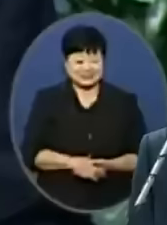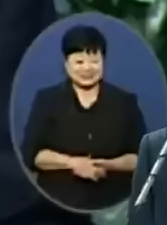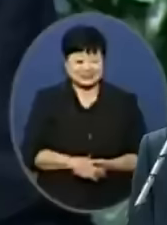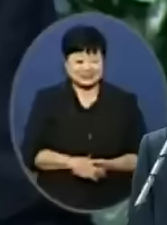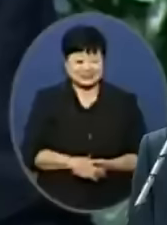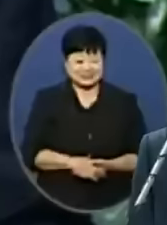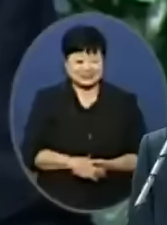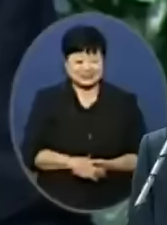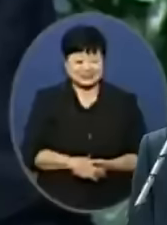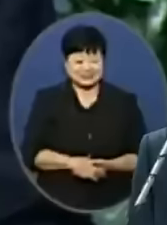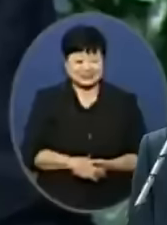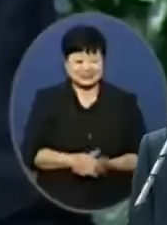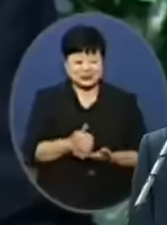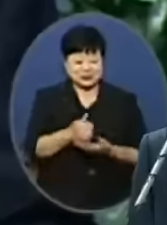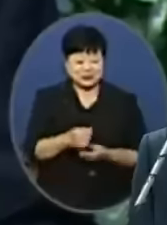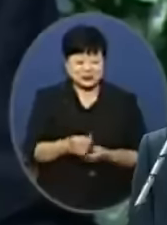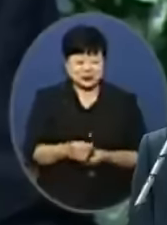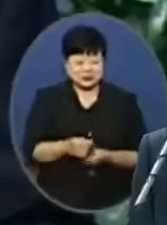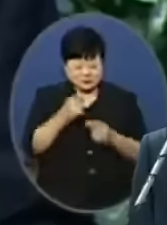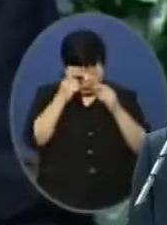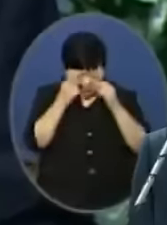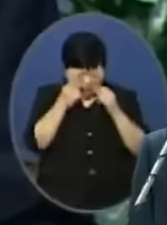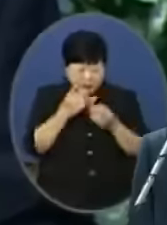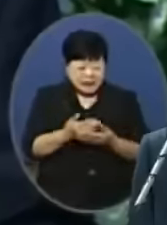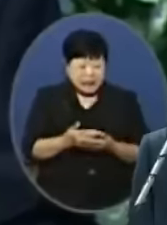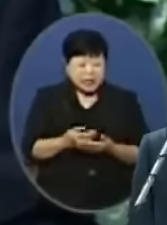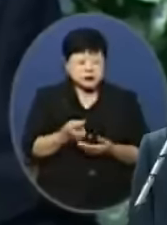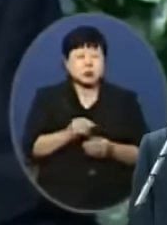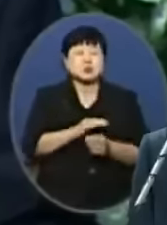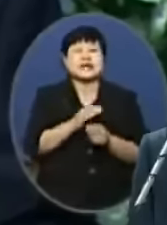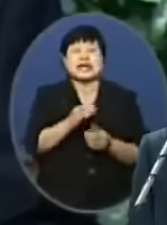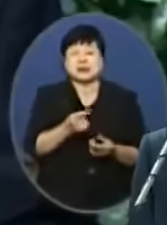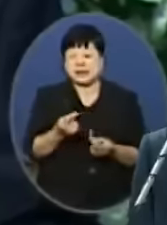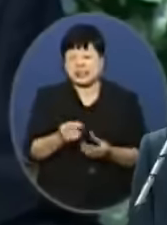그날은 주님 눈 좀 감아주십시오 그러면 조금 사랑하는 겁니다.